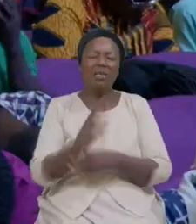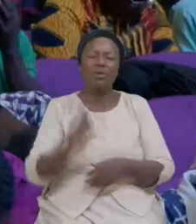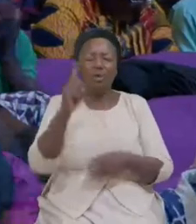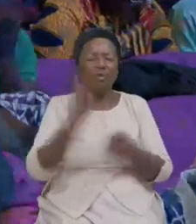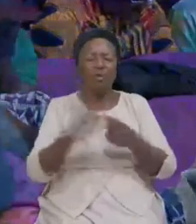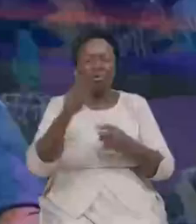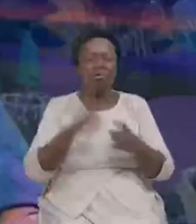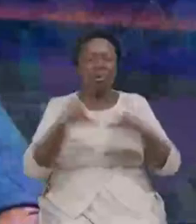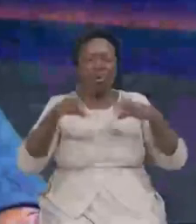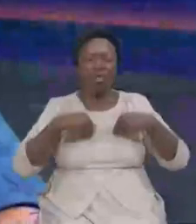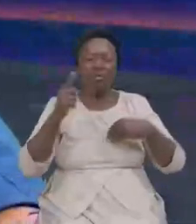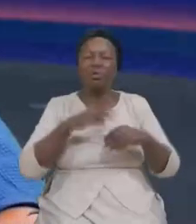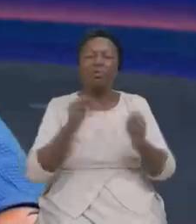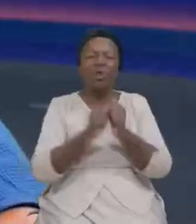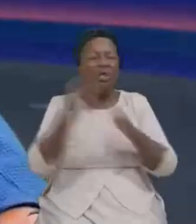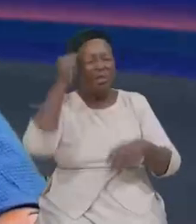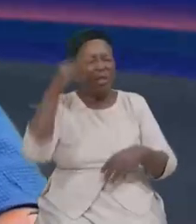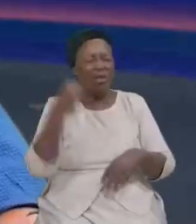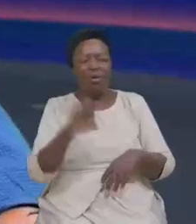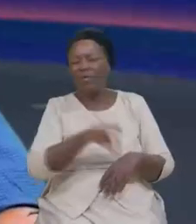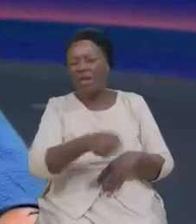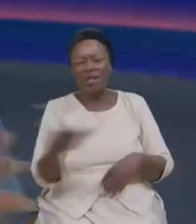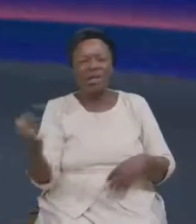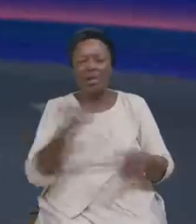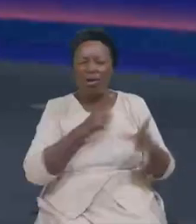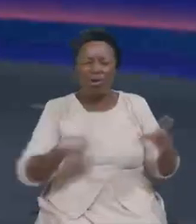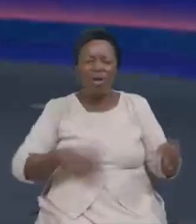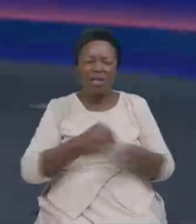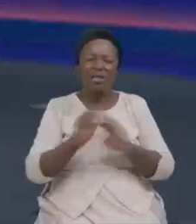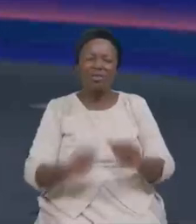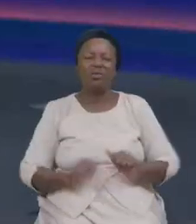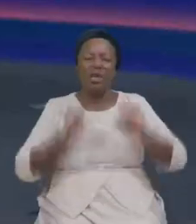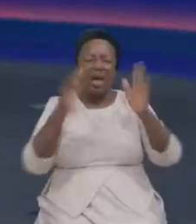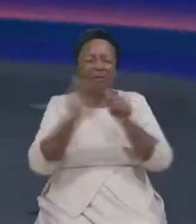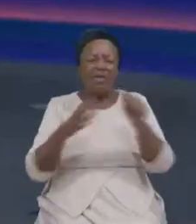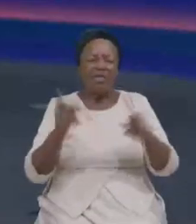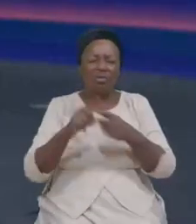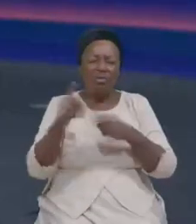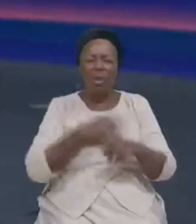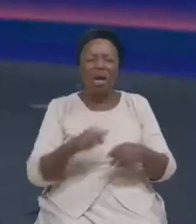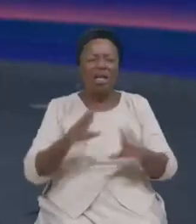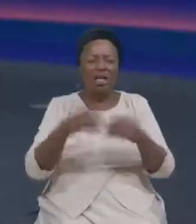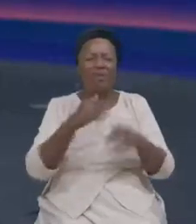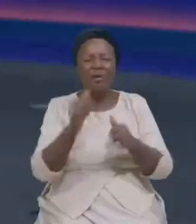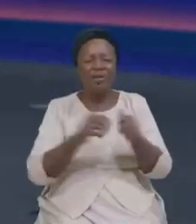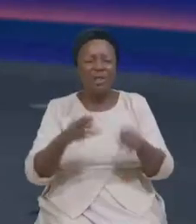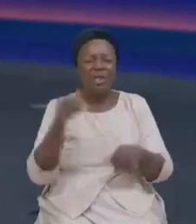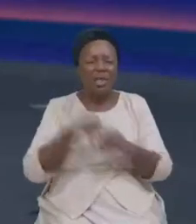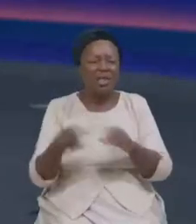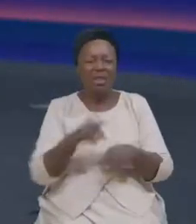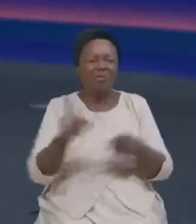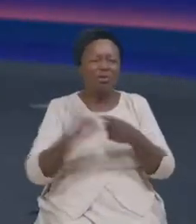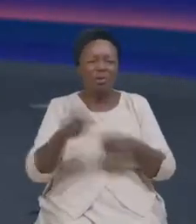vont t'aimer maintenant de tout leur cœur, toute leur âme, toute leur pensée et ils croient en toi que ce que tu as dit pour